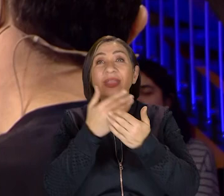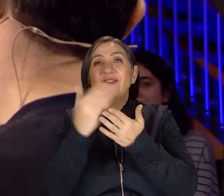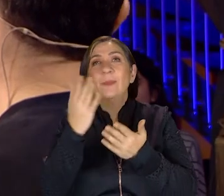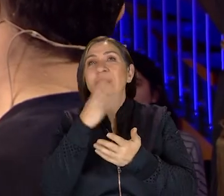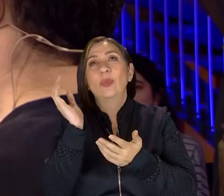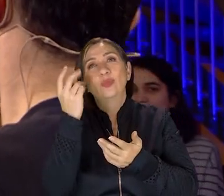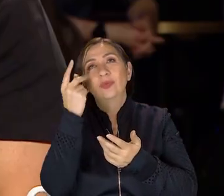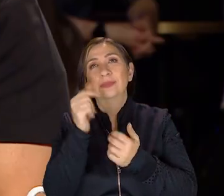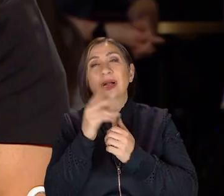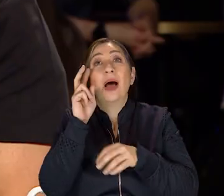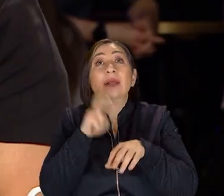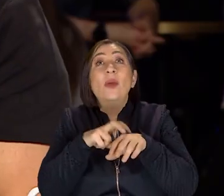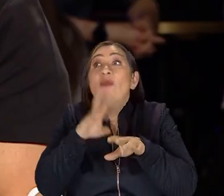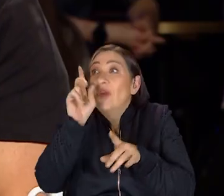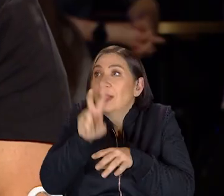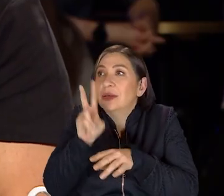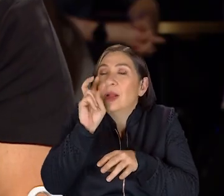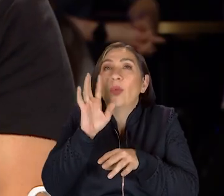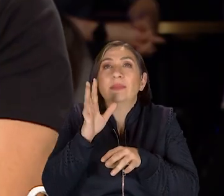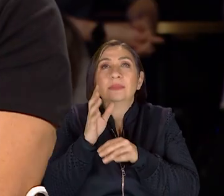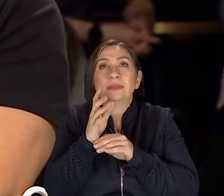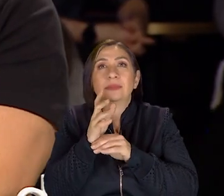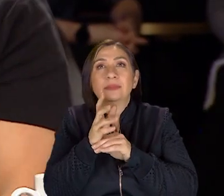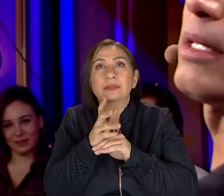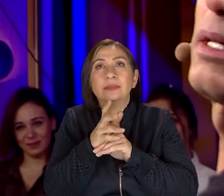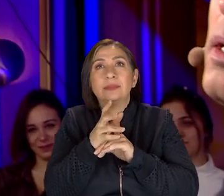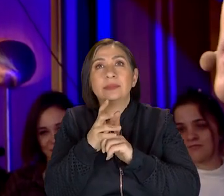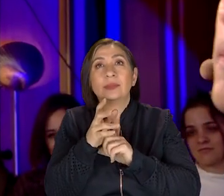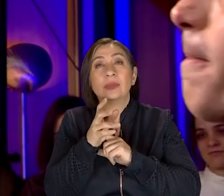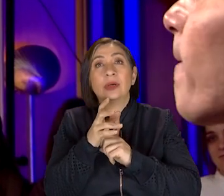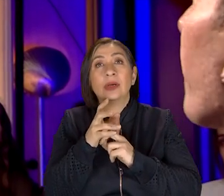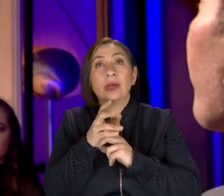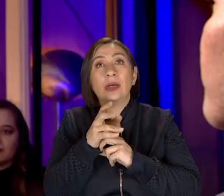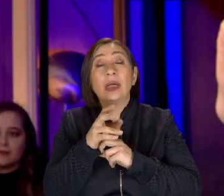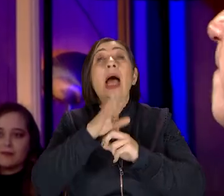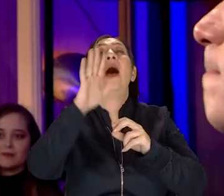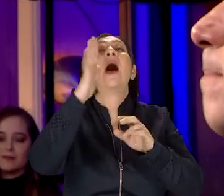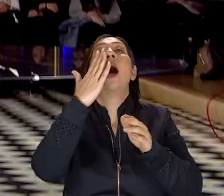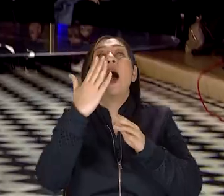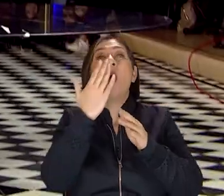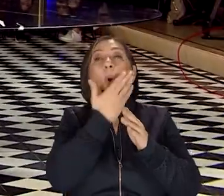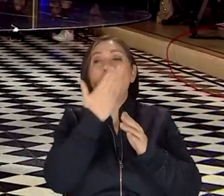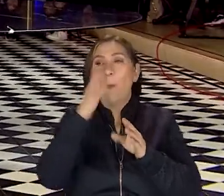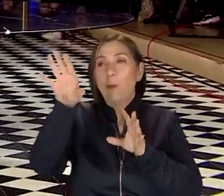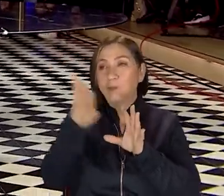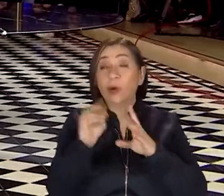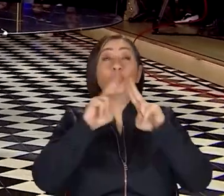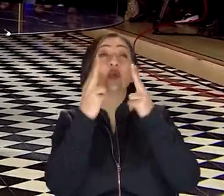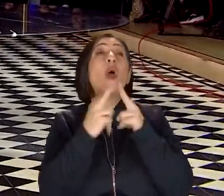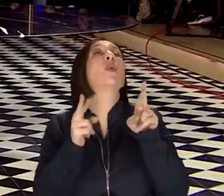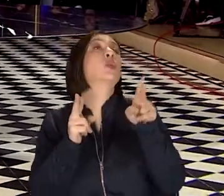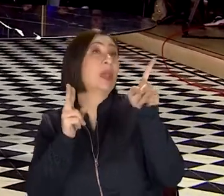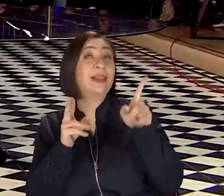Nasıldı o şarkı? Hatırlamıyorum. Vallahi hatırlamıyorum. Nereye giderdik? Aylin İvan'ı hatırlamıyorum o şarkıyı. Ha, dünyaya küserdik mi? Okulu asardık,